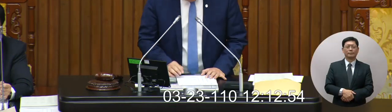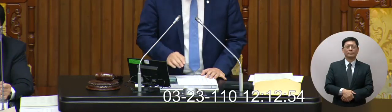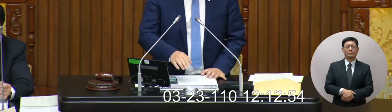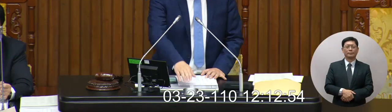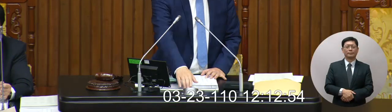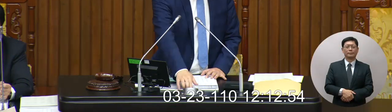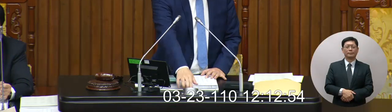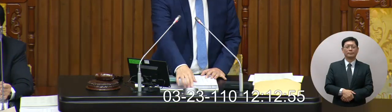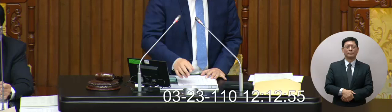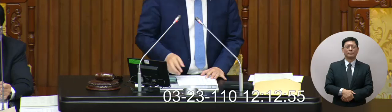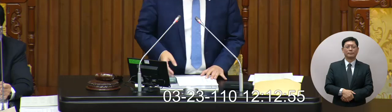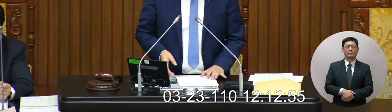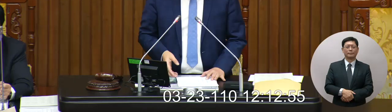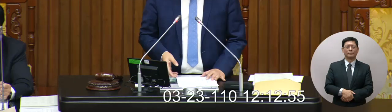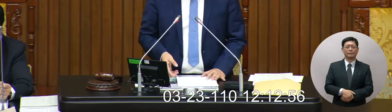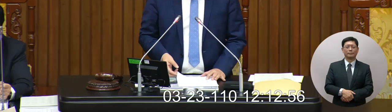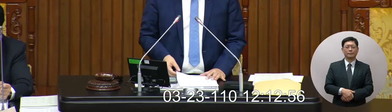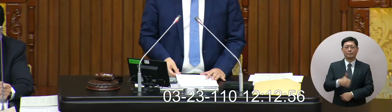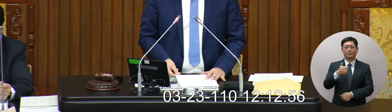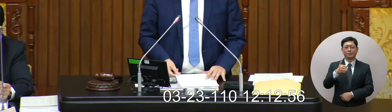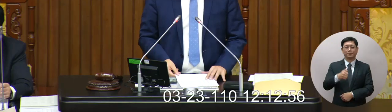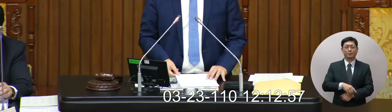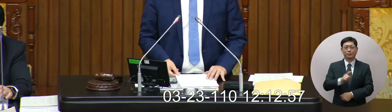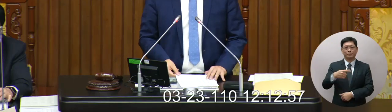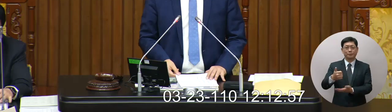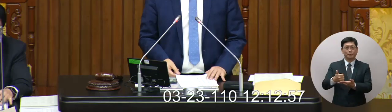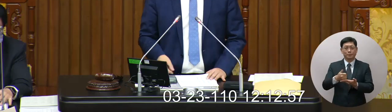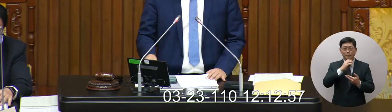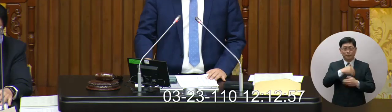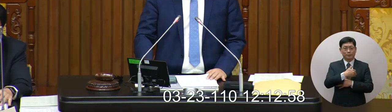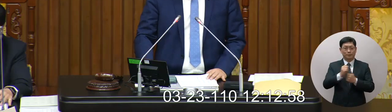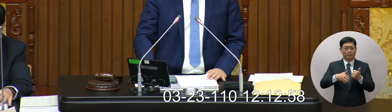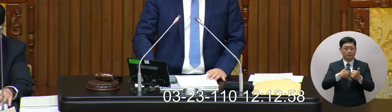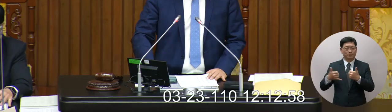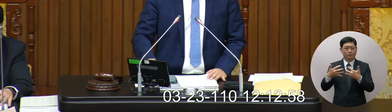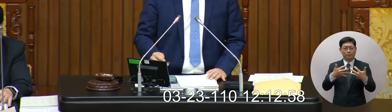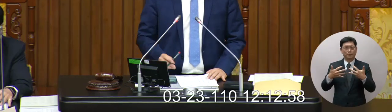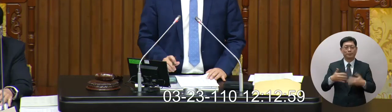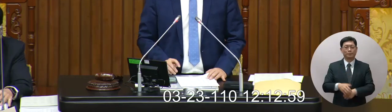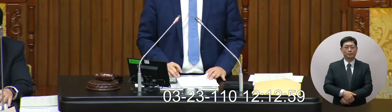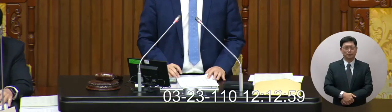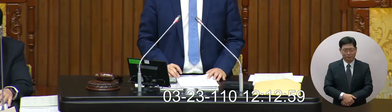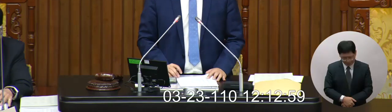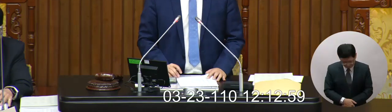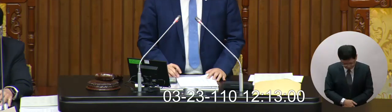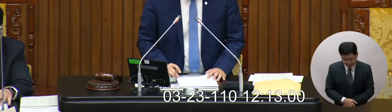谢谢。接着请庄瑞雄委员咨询。